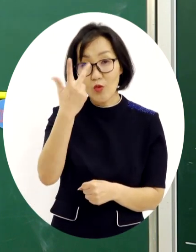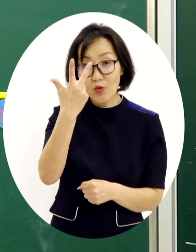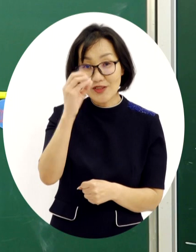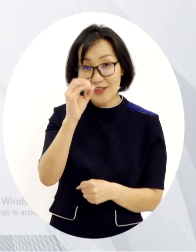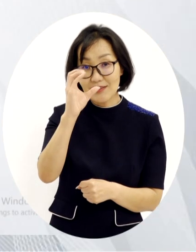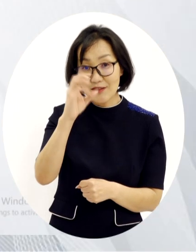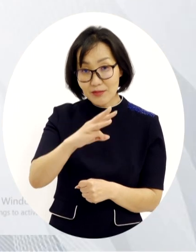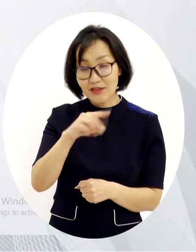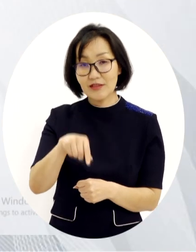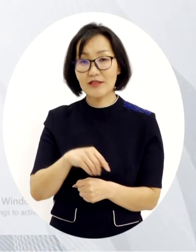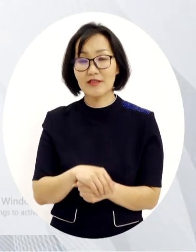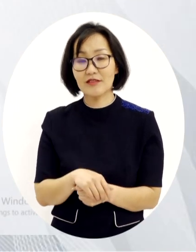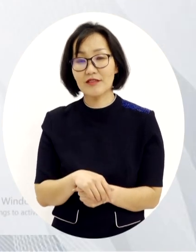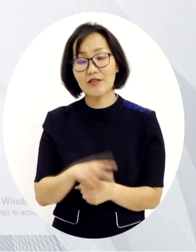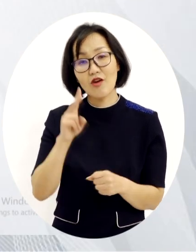130.